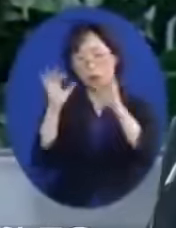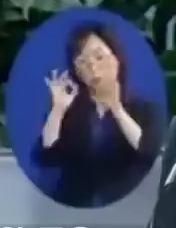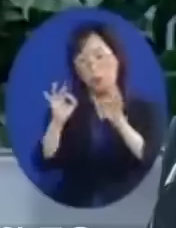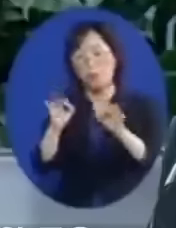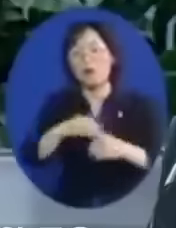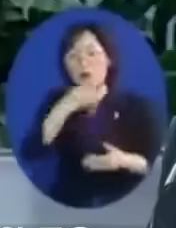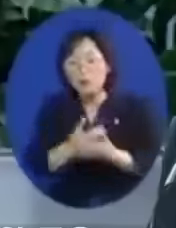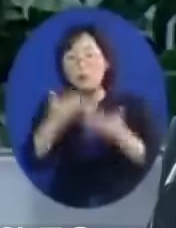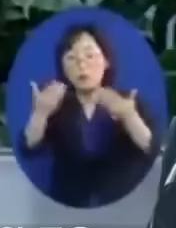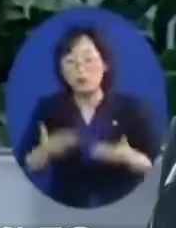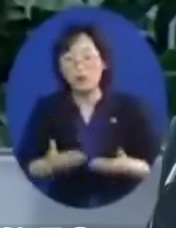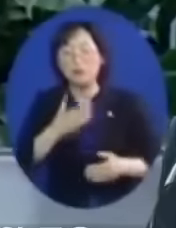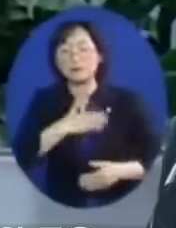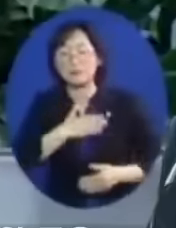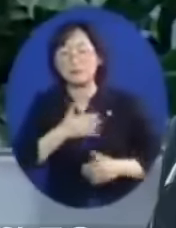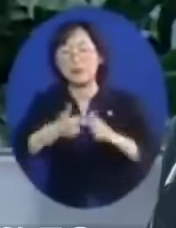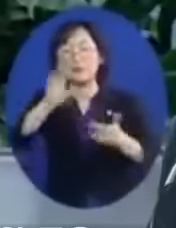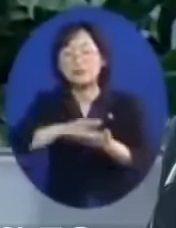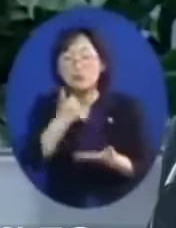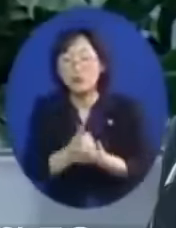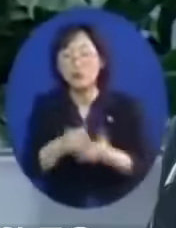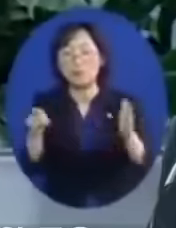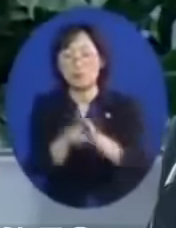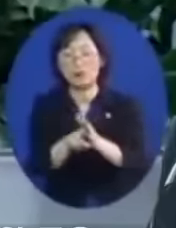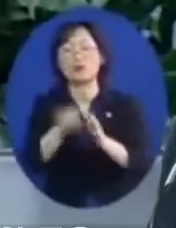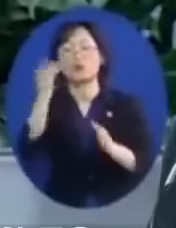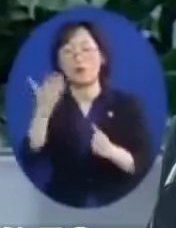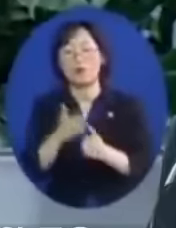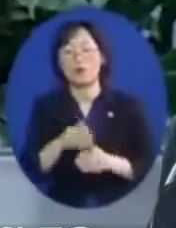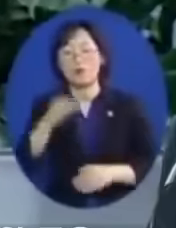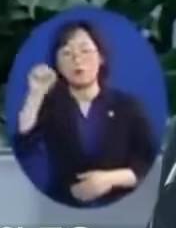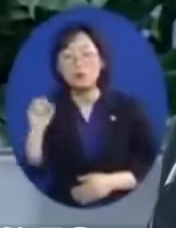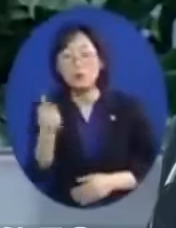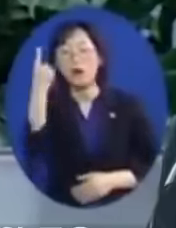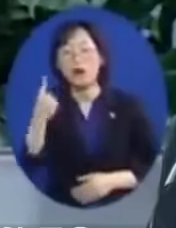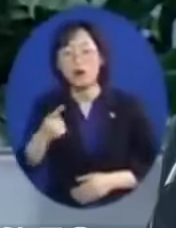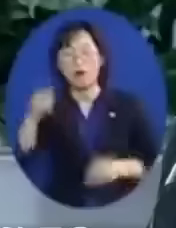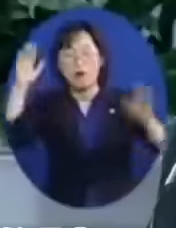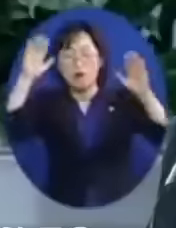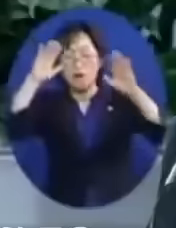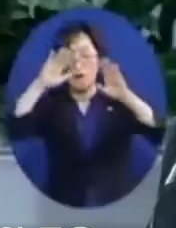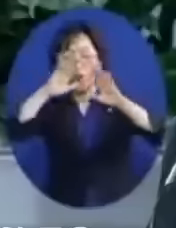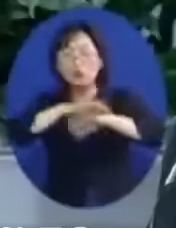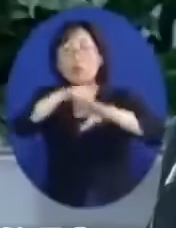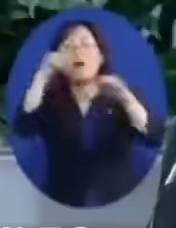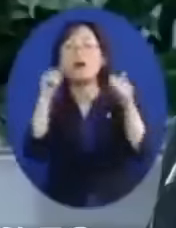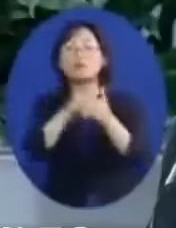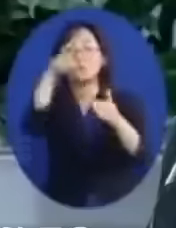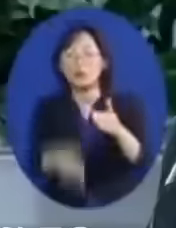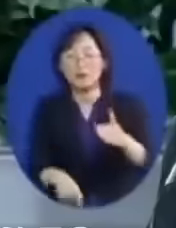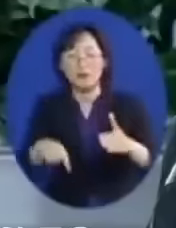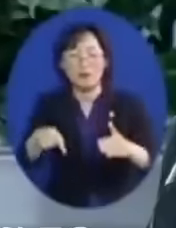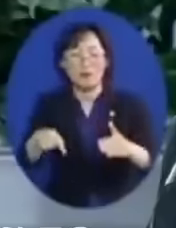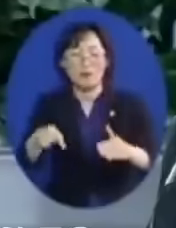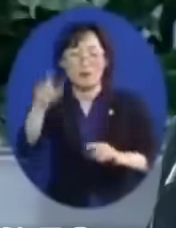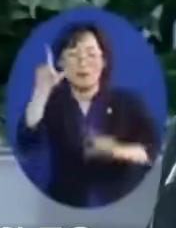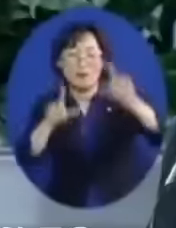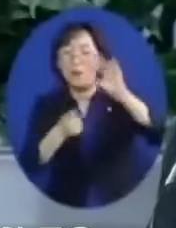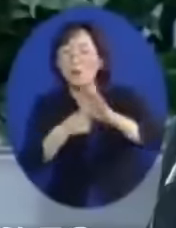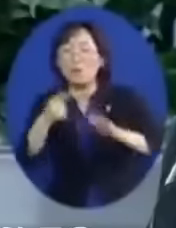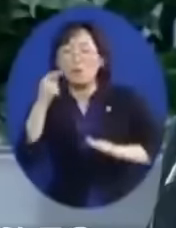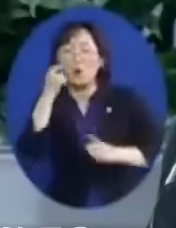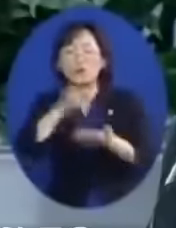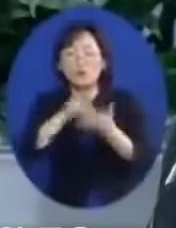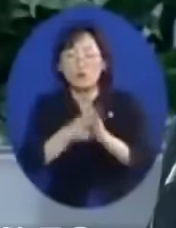사람도 예수 그리스도를 마음에 모셔드리게 됐습니다. 그러자 칠흑같이 어두웠던 그의 마음에 형언할 수 없는 평안의